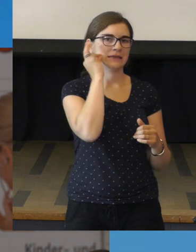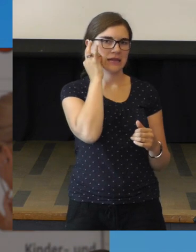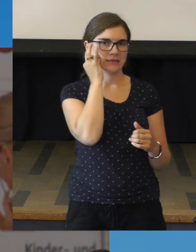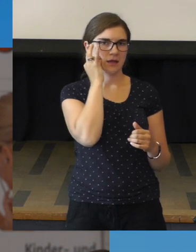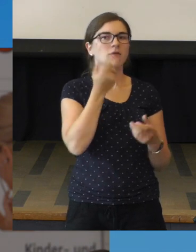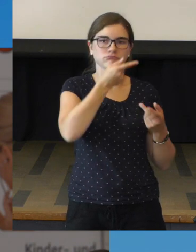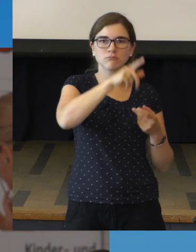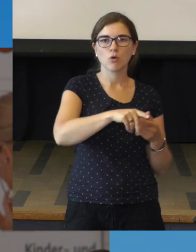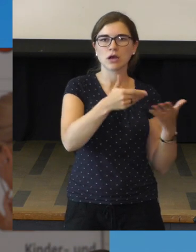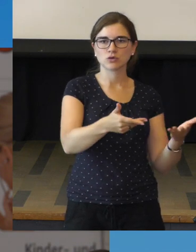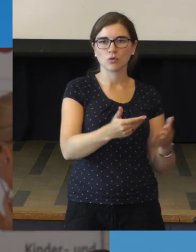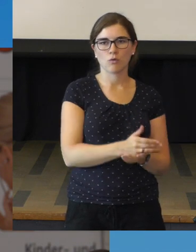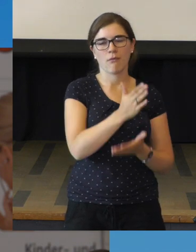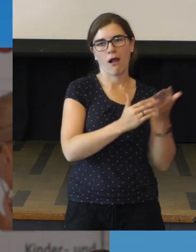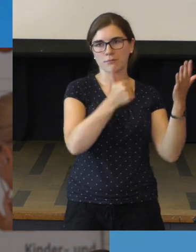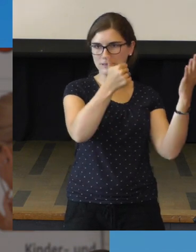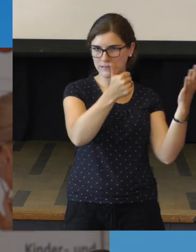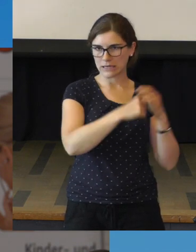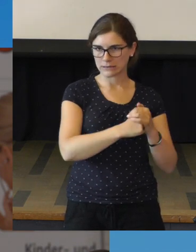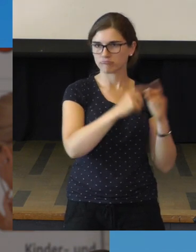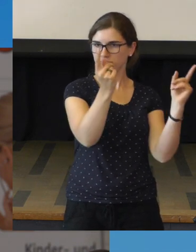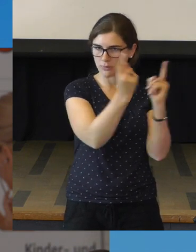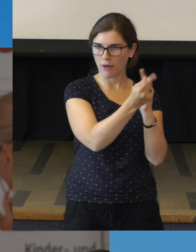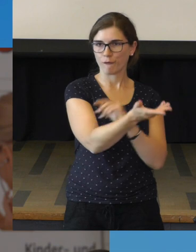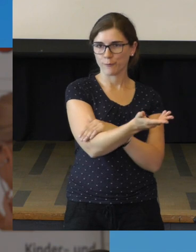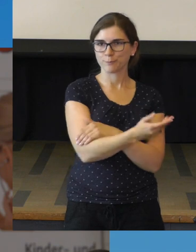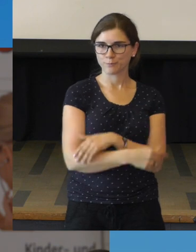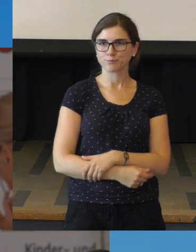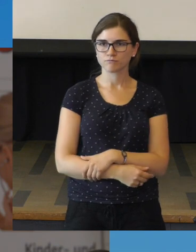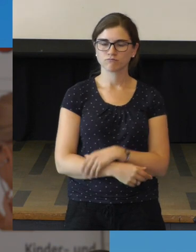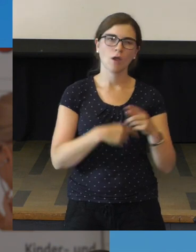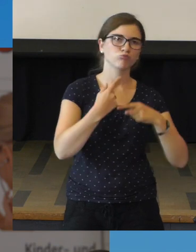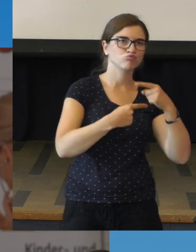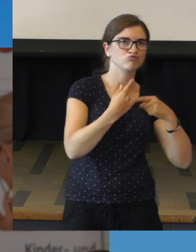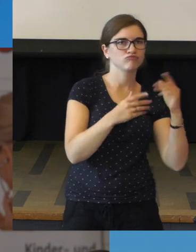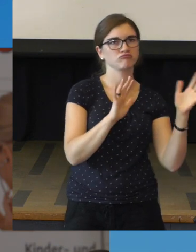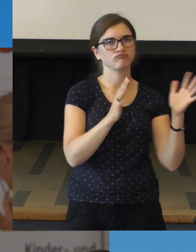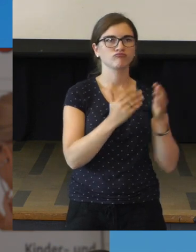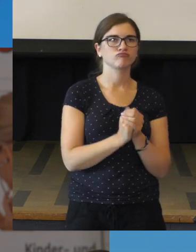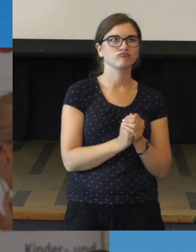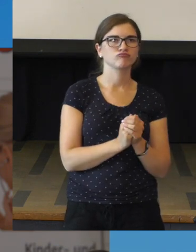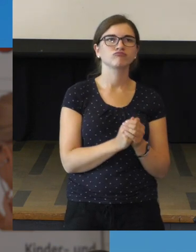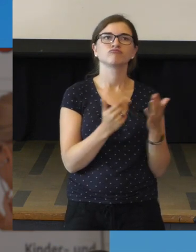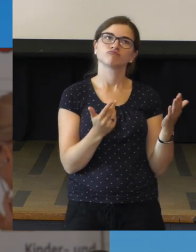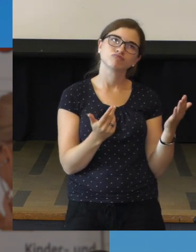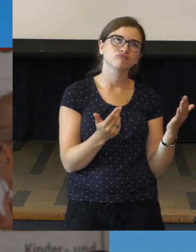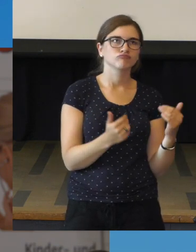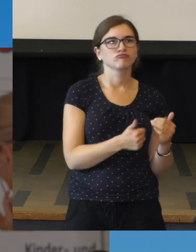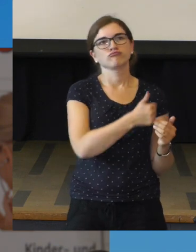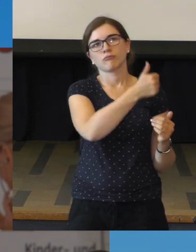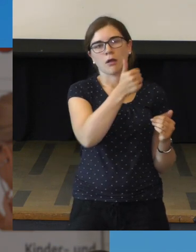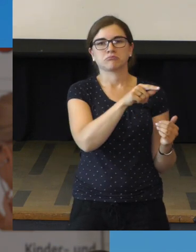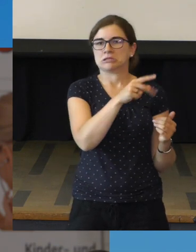Monat um 17.30 Uhr unser Treffen. Es dauert so circa 2 Stunden.